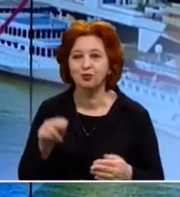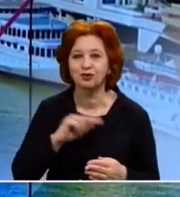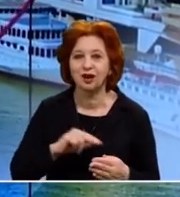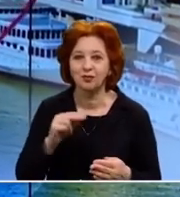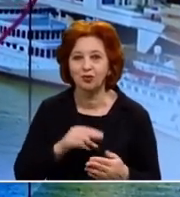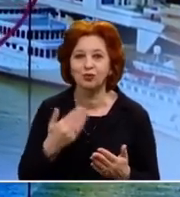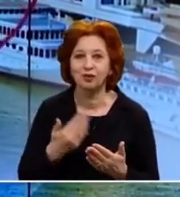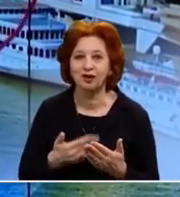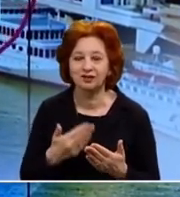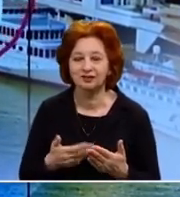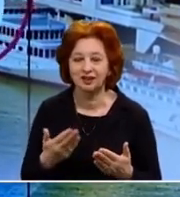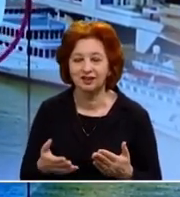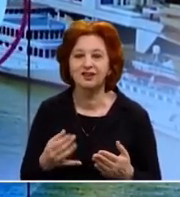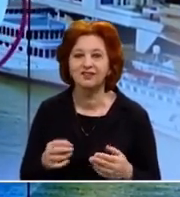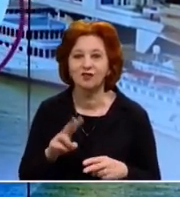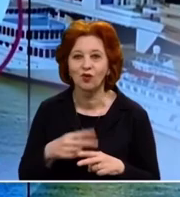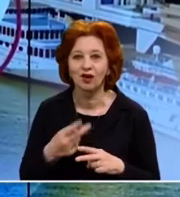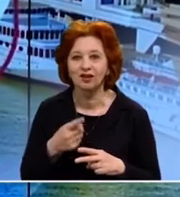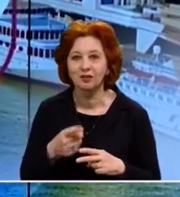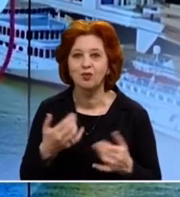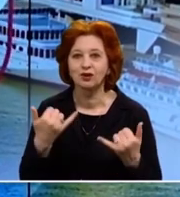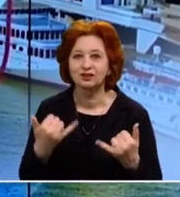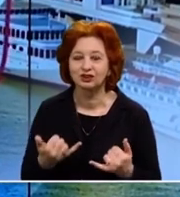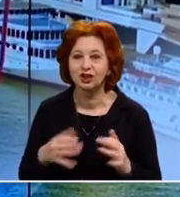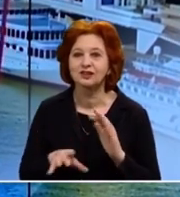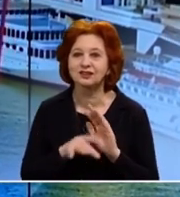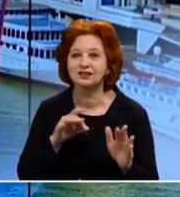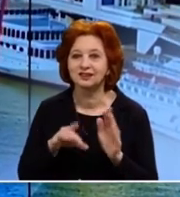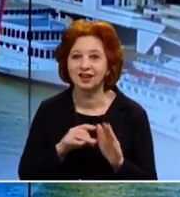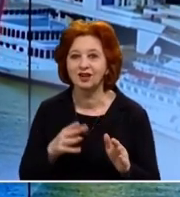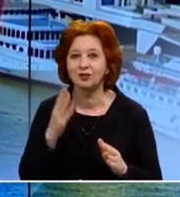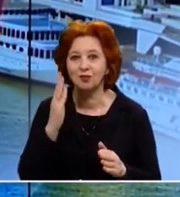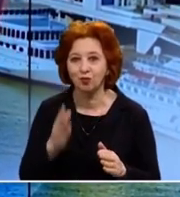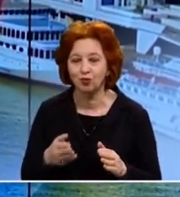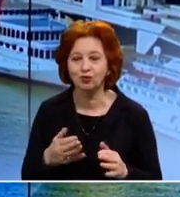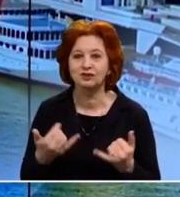ручной работы, как это, а купленные. И поэтому эту